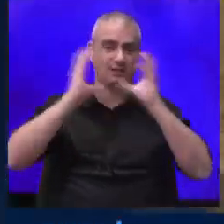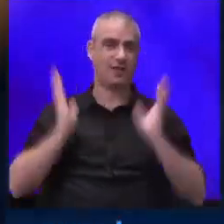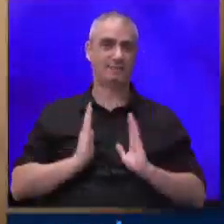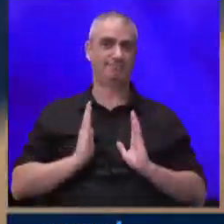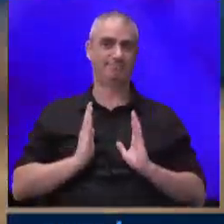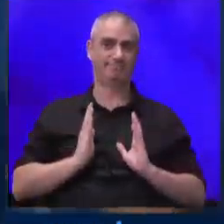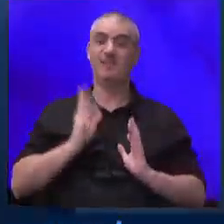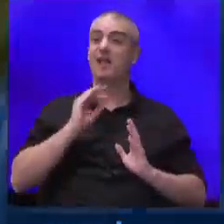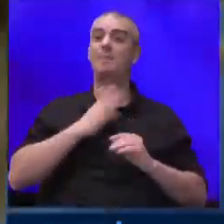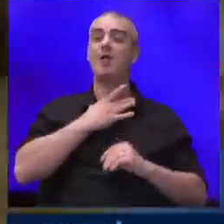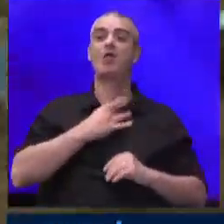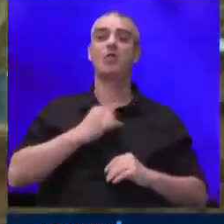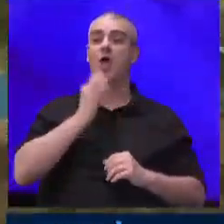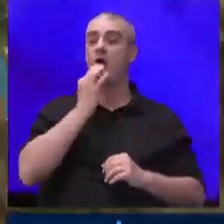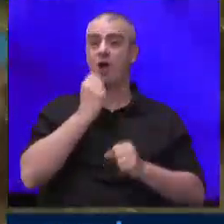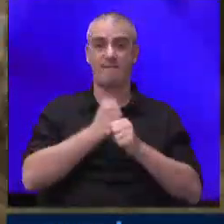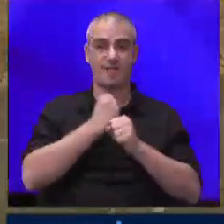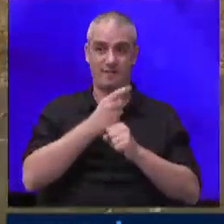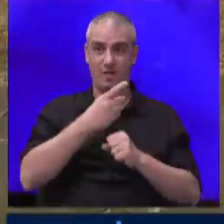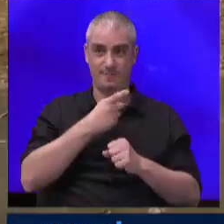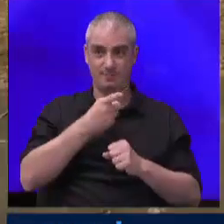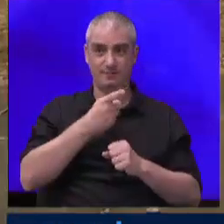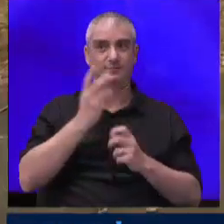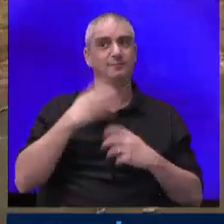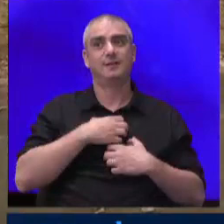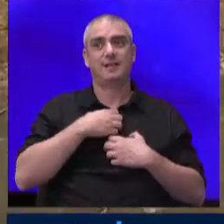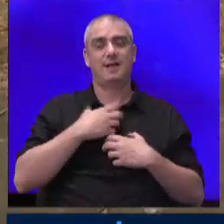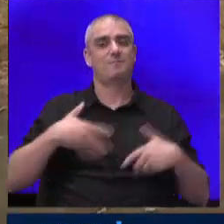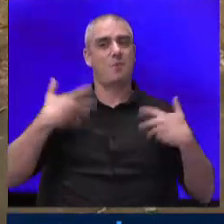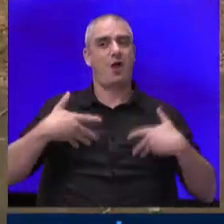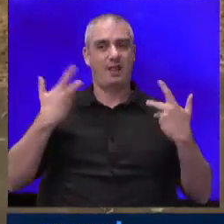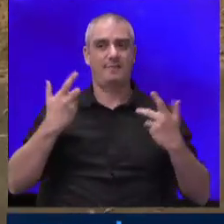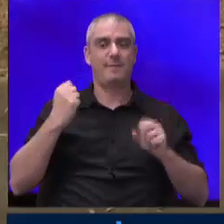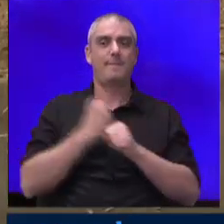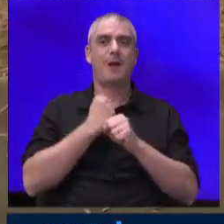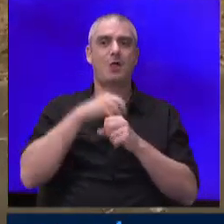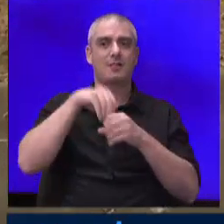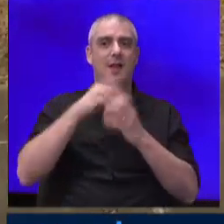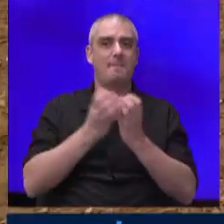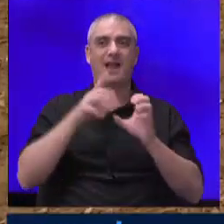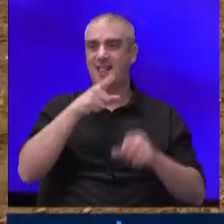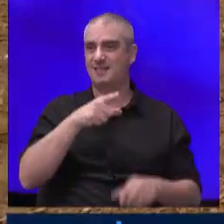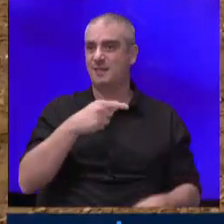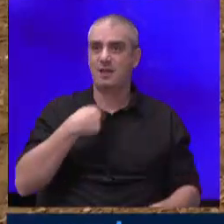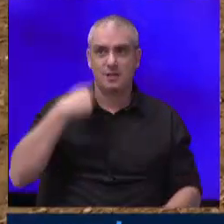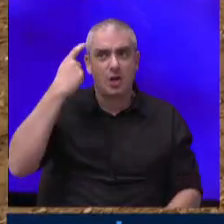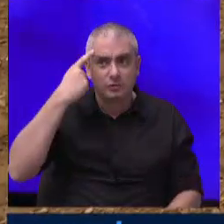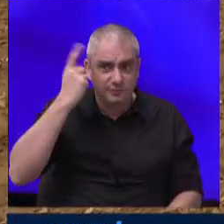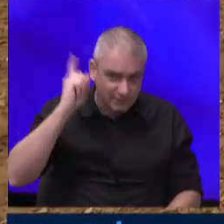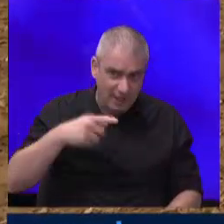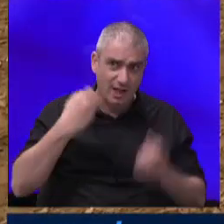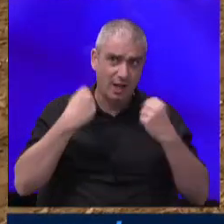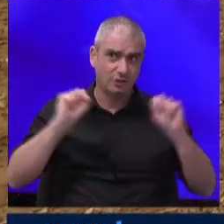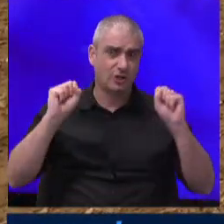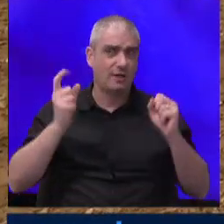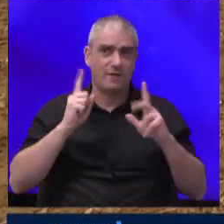הנוער העובד והלומד מתגעגעים למורלים ולפעילויות בקן. אני חושבת שצריך לשחרר, אבל לא באופן קבוע, כי בכל